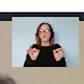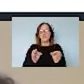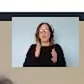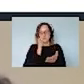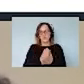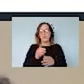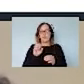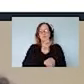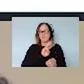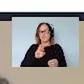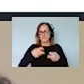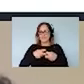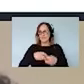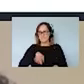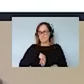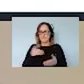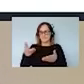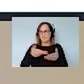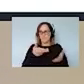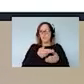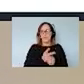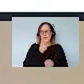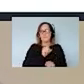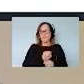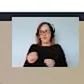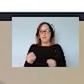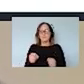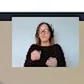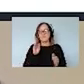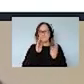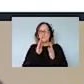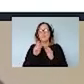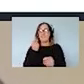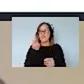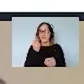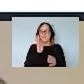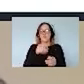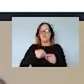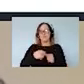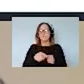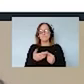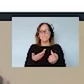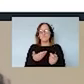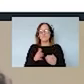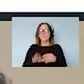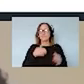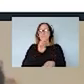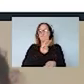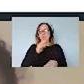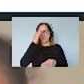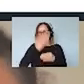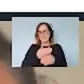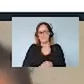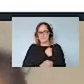na stronach internetowych również, także zapraszam, dostęp jest póki co z Facebooka, a za chwilę już ze strony nocbibliotek.pl